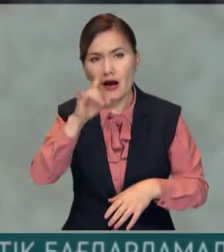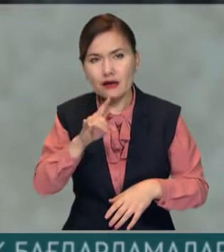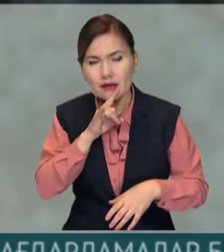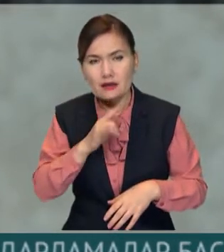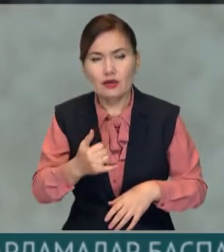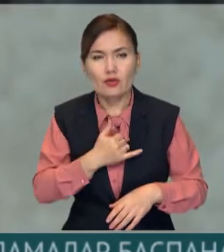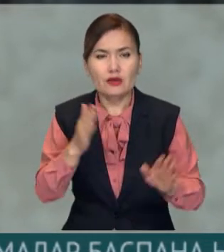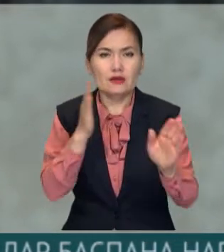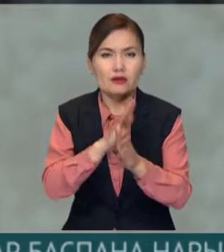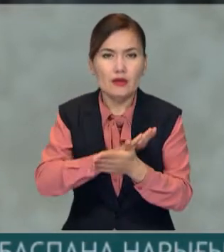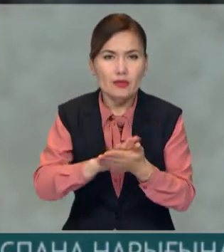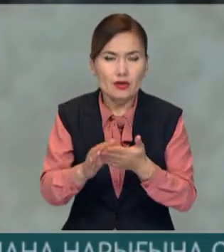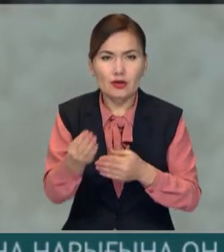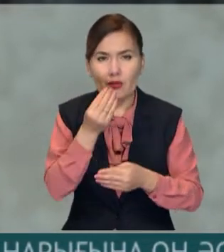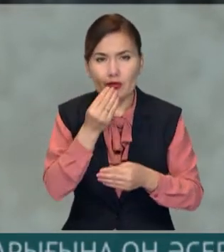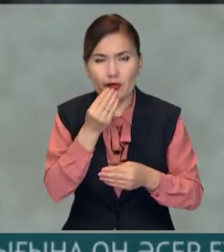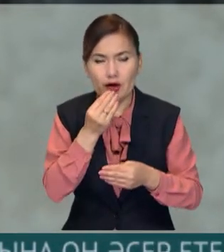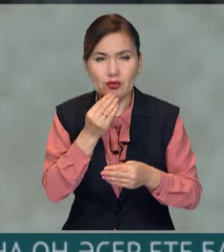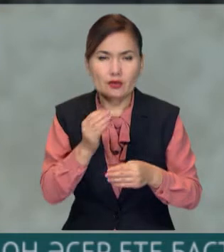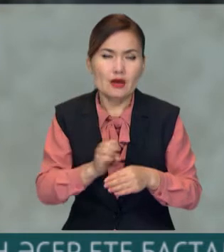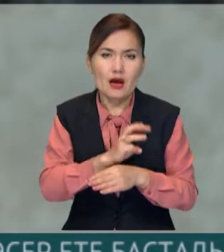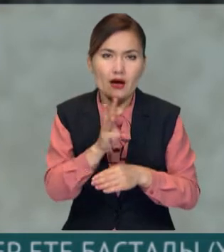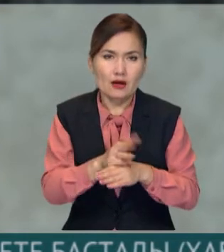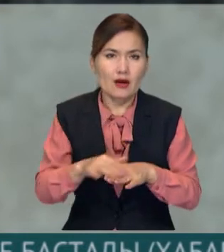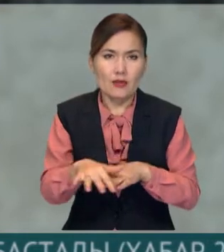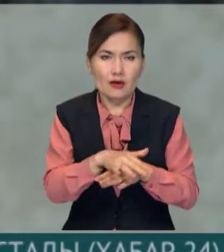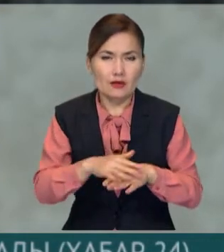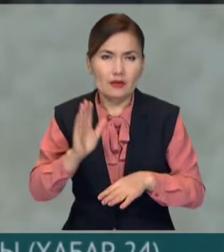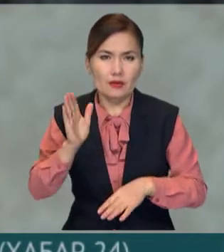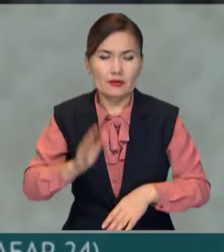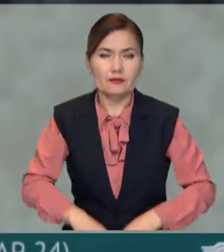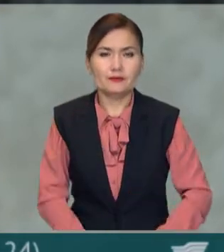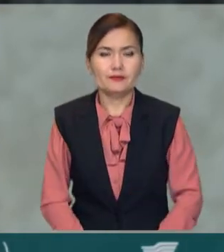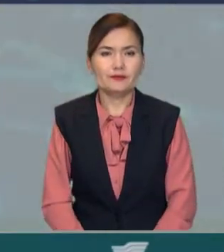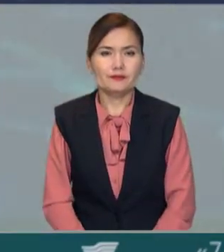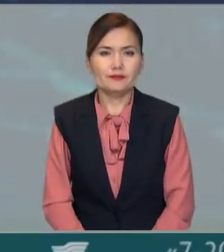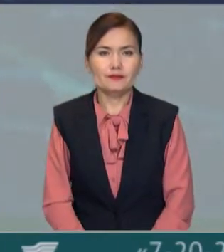өнім өндіреп деген сондай қызығушылықпен жан жақтағы мемлекеттер қарайды бізге.